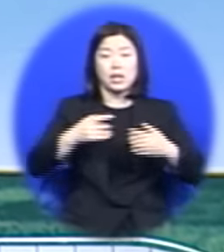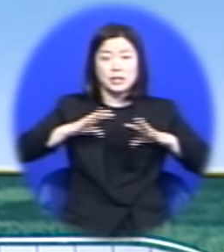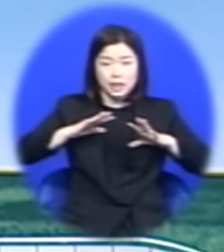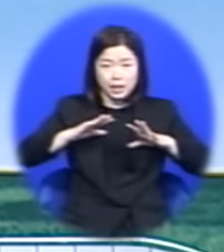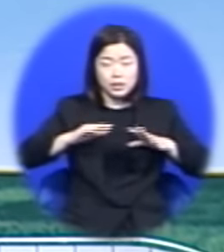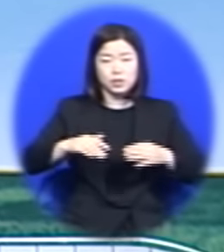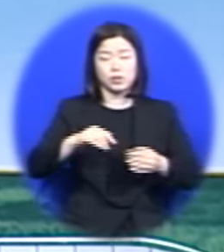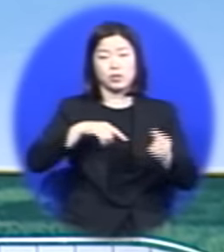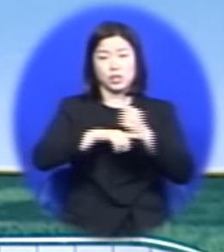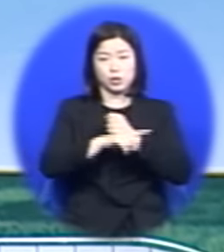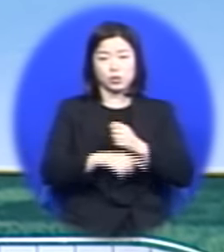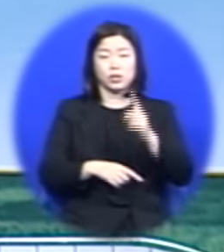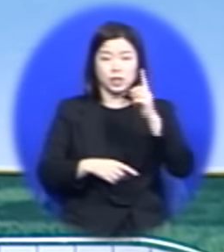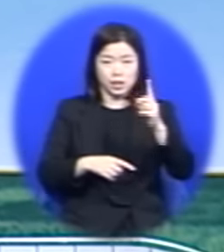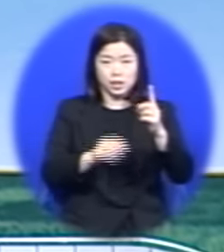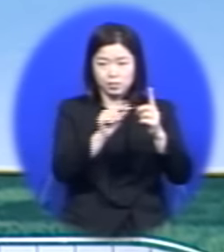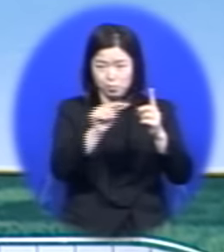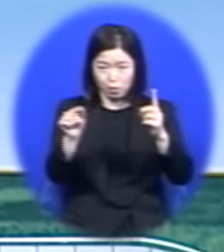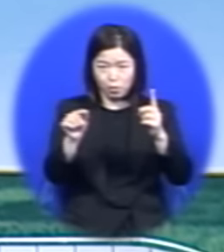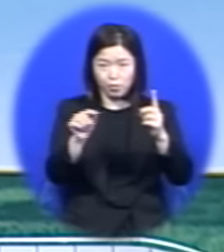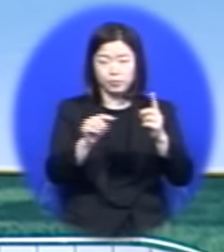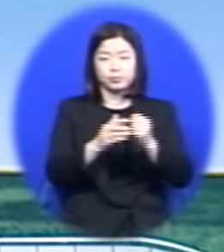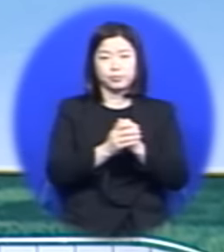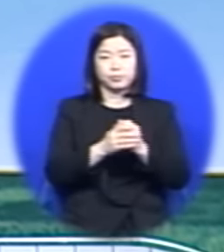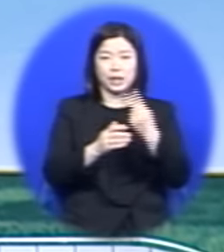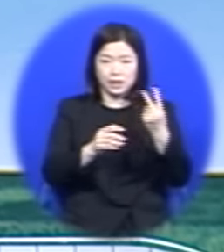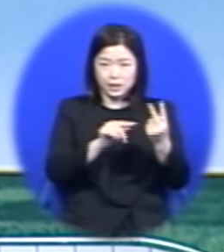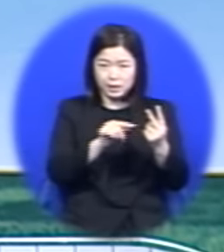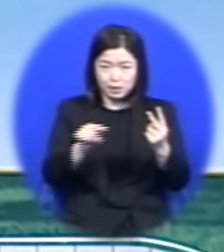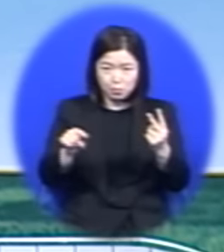이유. 1, 2,